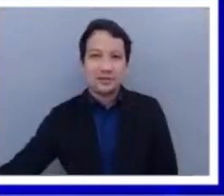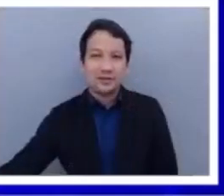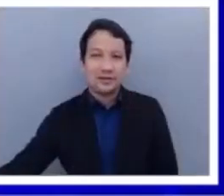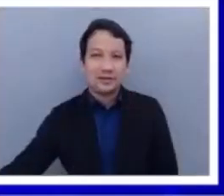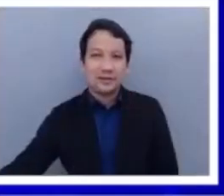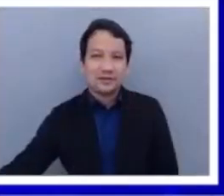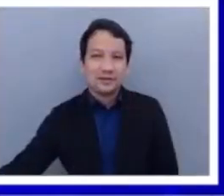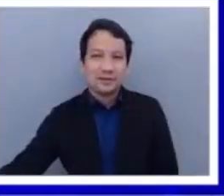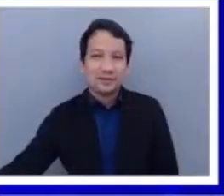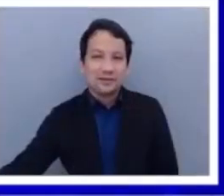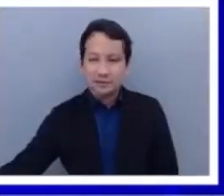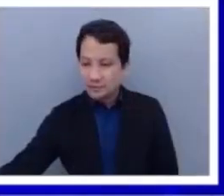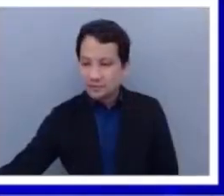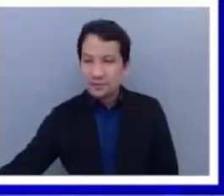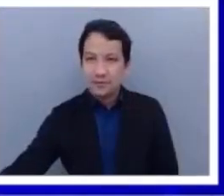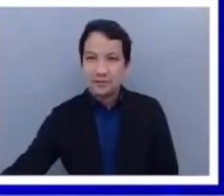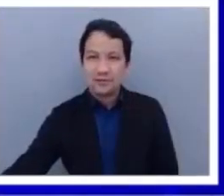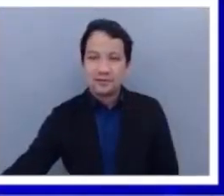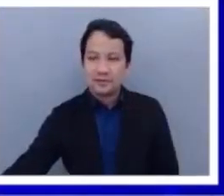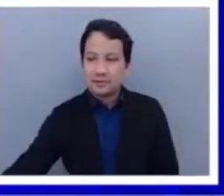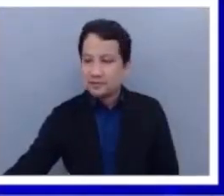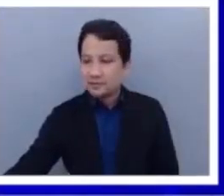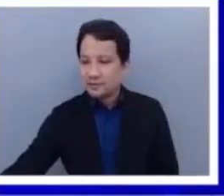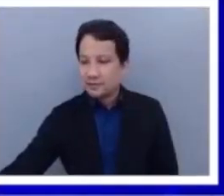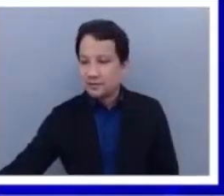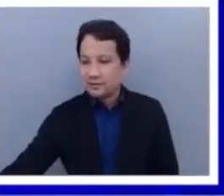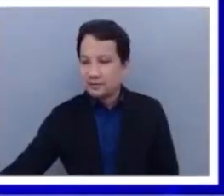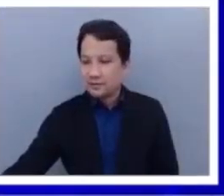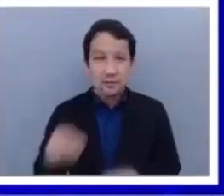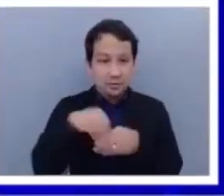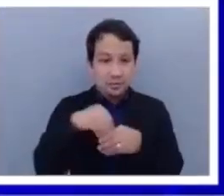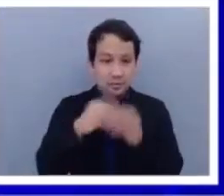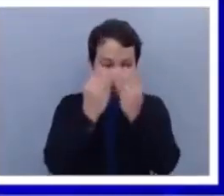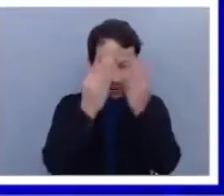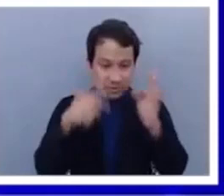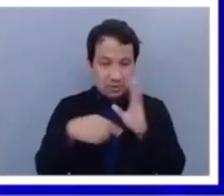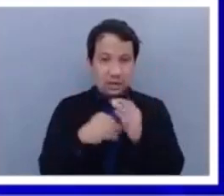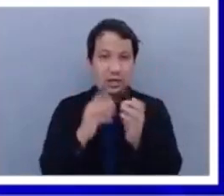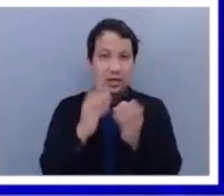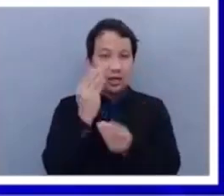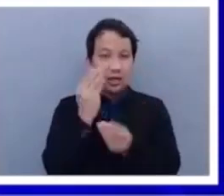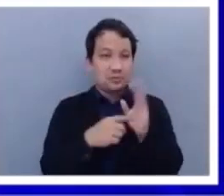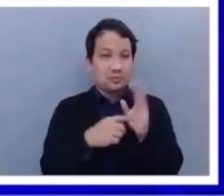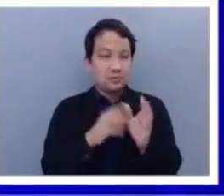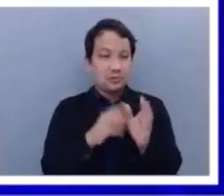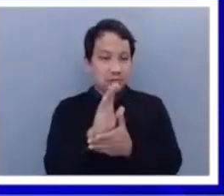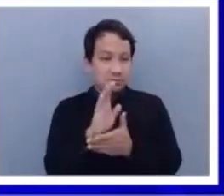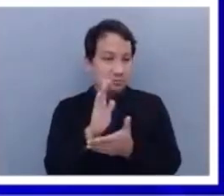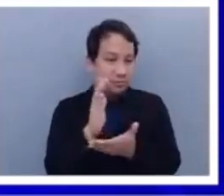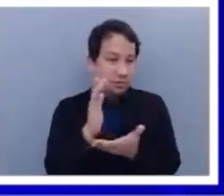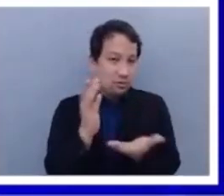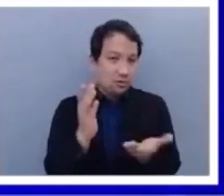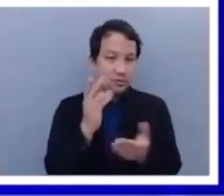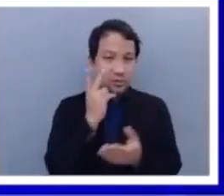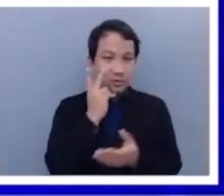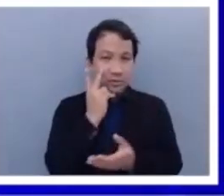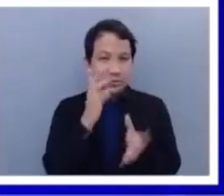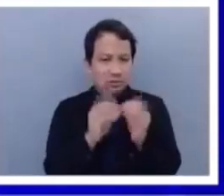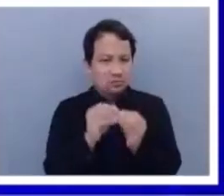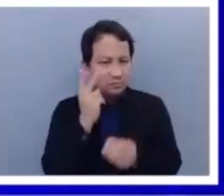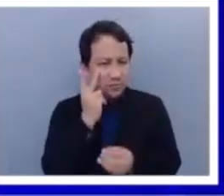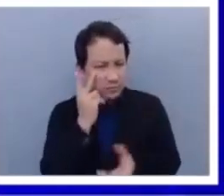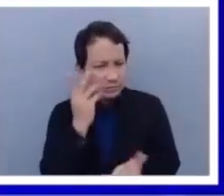pagpagawa saka yung parang sa loob ng either house or building. So ito yung nag-contribute,